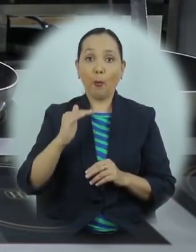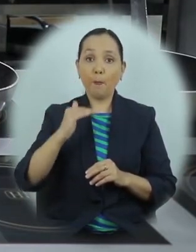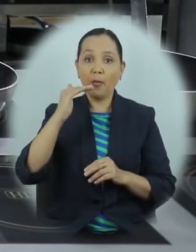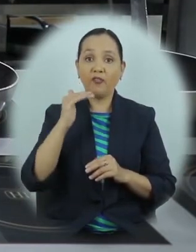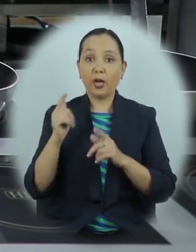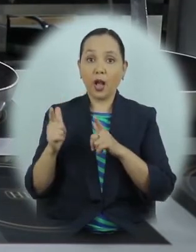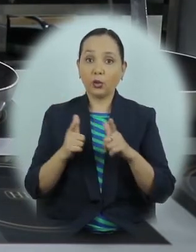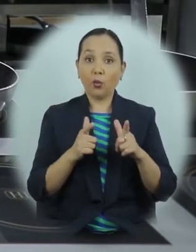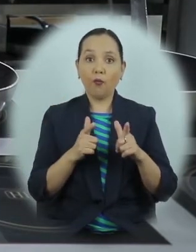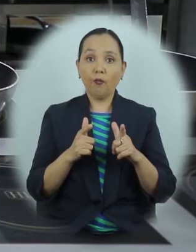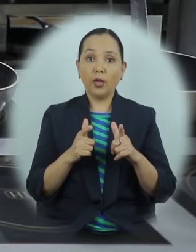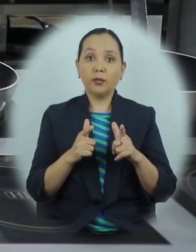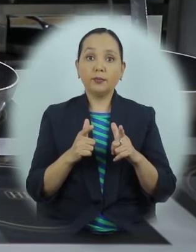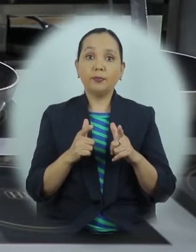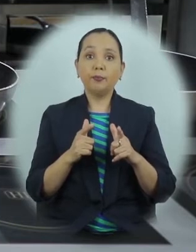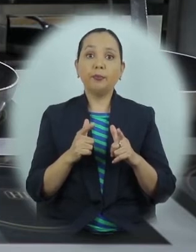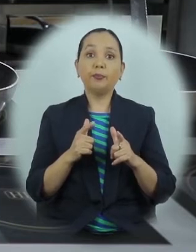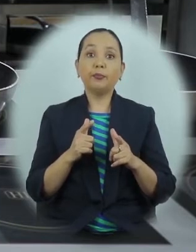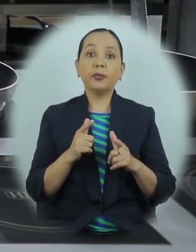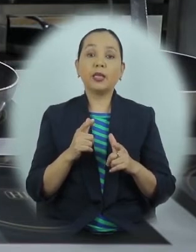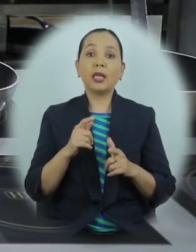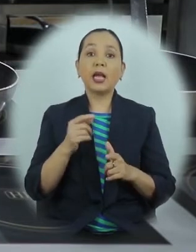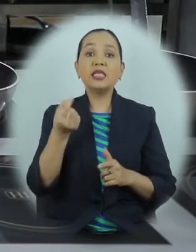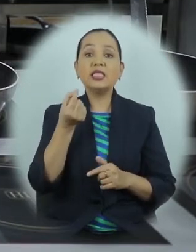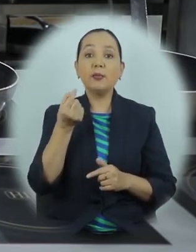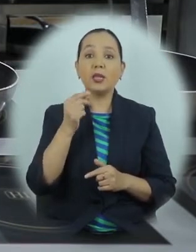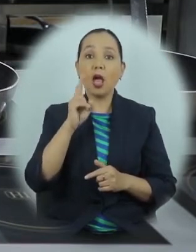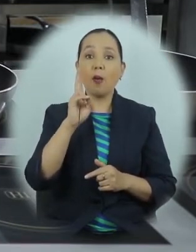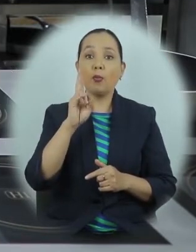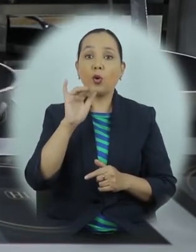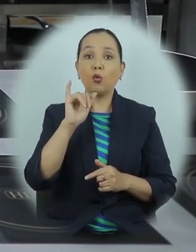готового блюда будем семенами кунжута